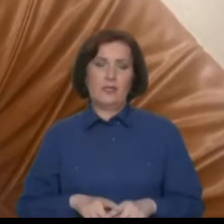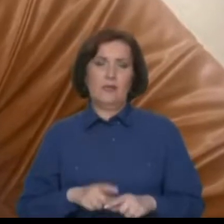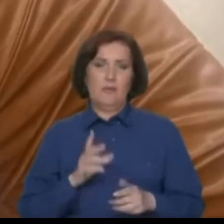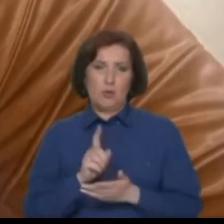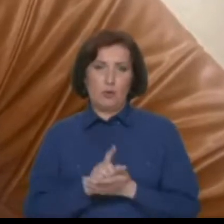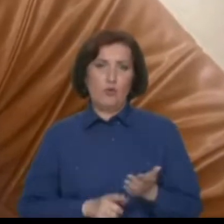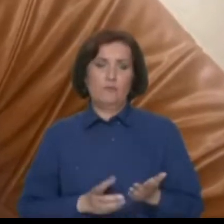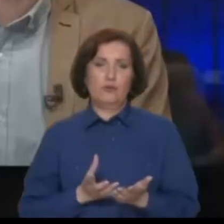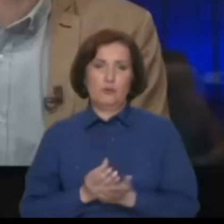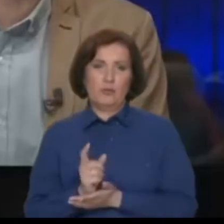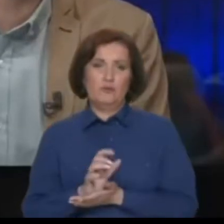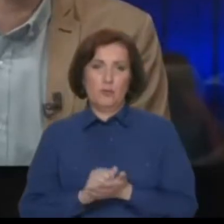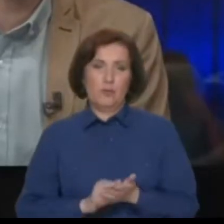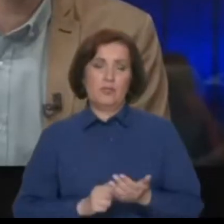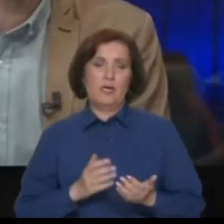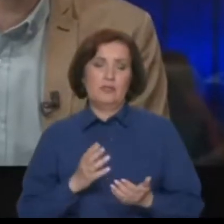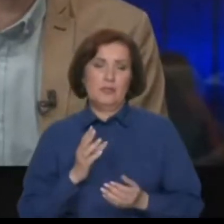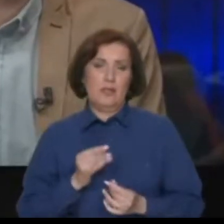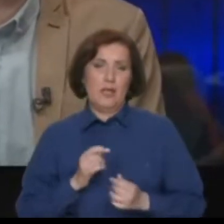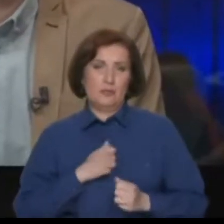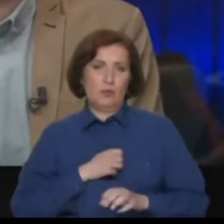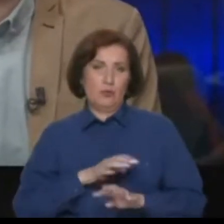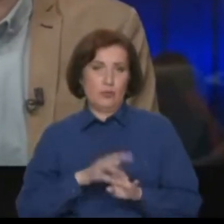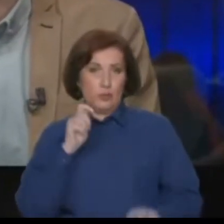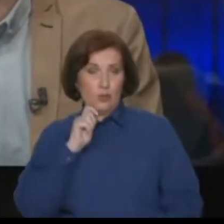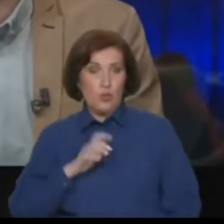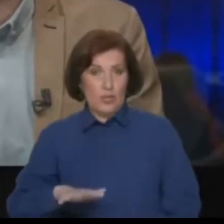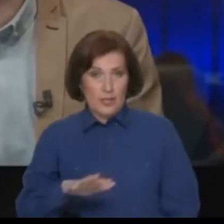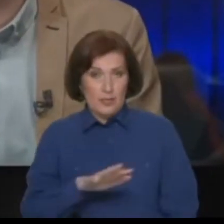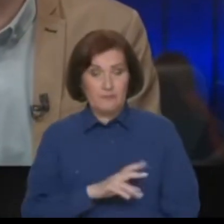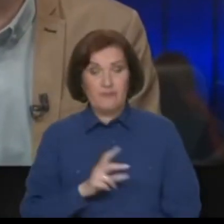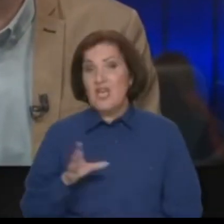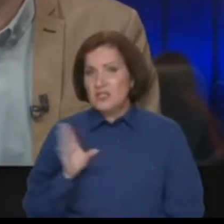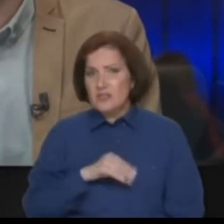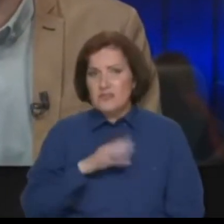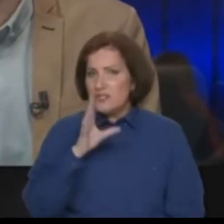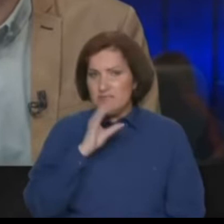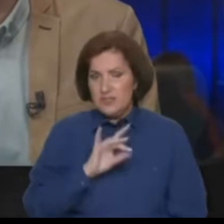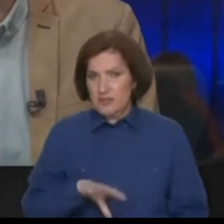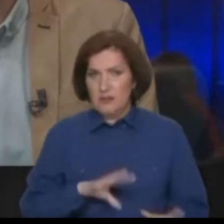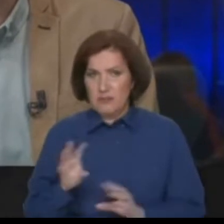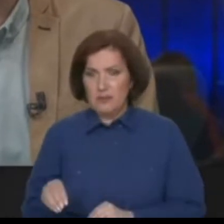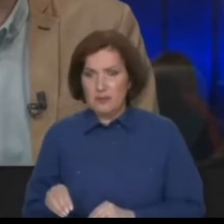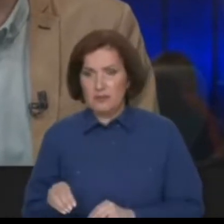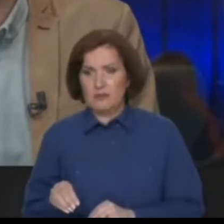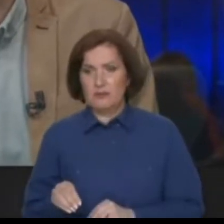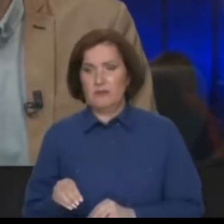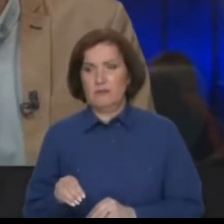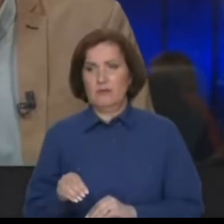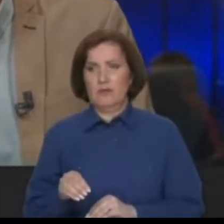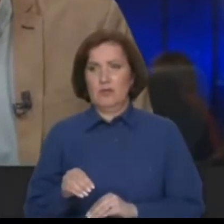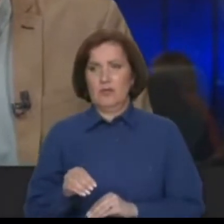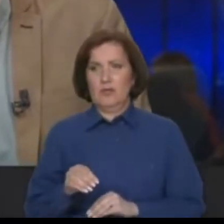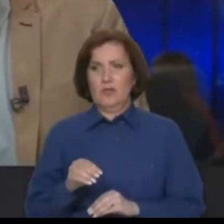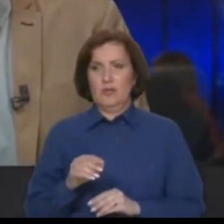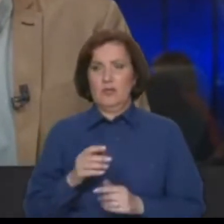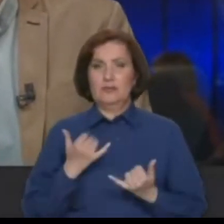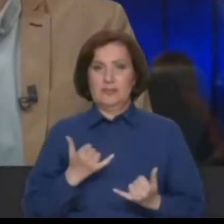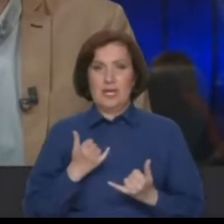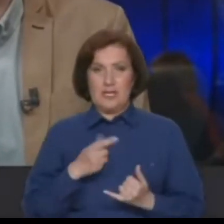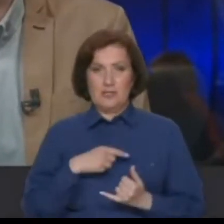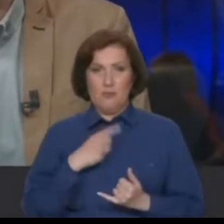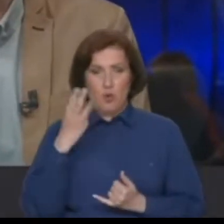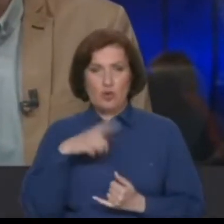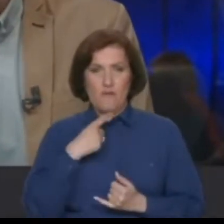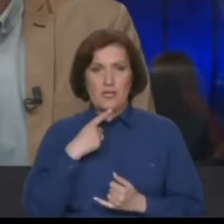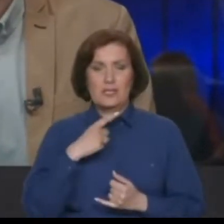України. Говоримо про те, що насправді ще не всі встигли переїхати, зробити релокейт, да, як зараз